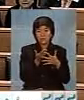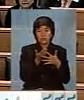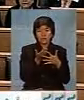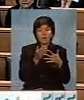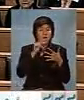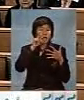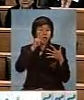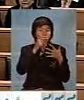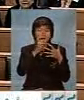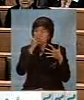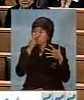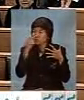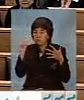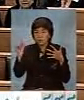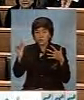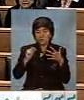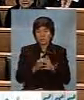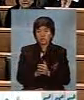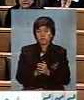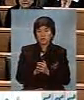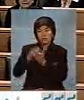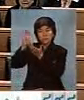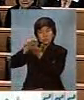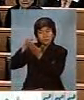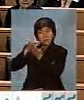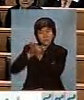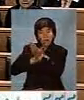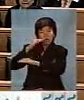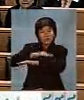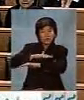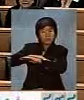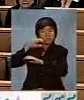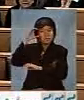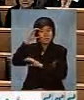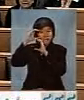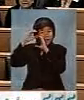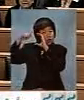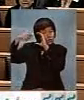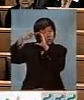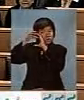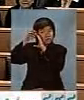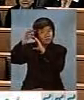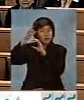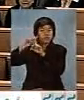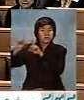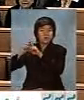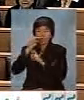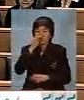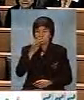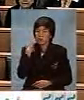าวเรื่องนี้ทางสื่อมวลชนพบว่าภาคเอกชนโดยเฉพ